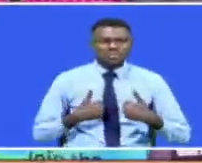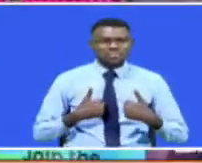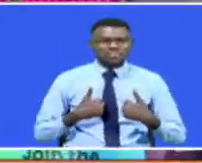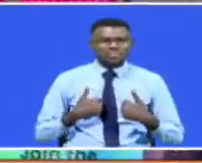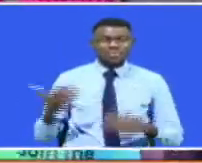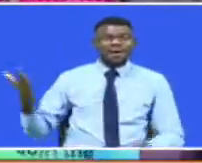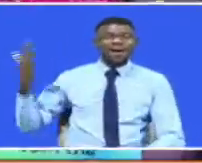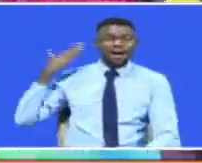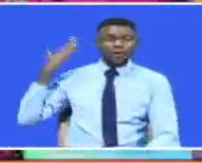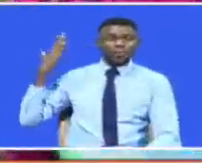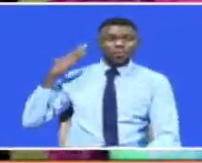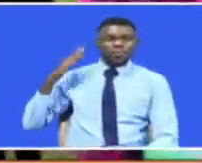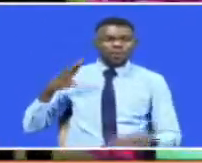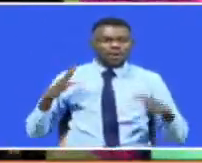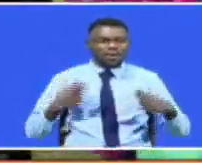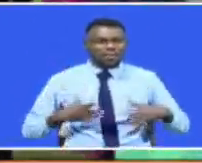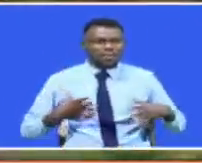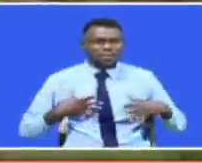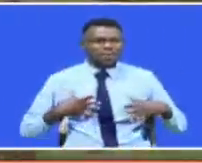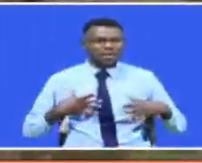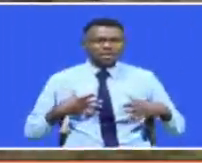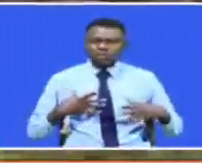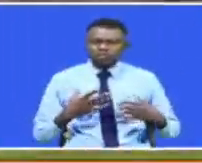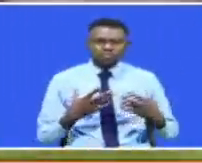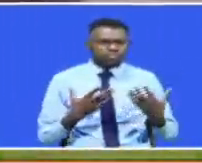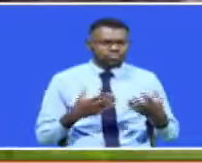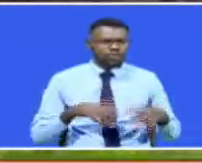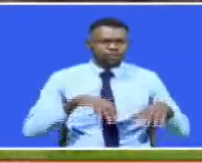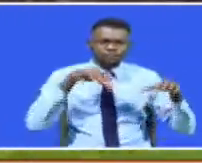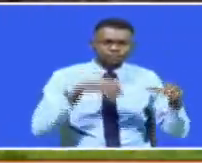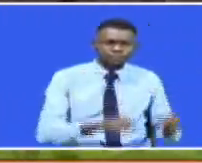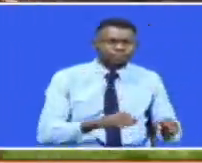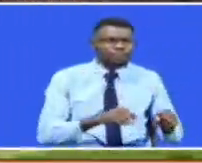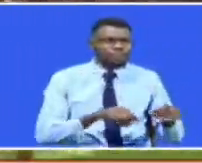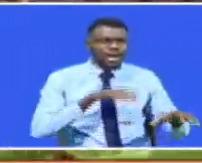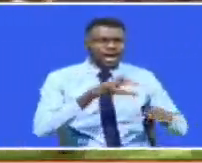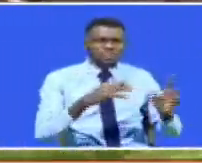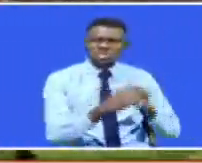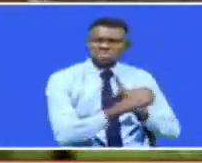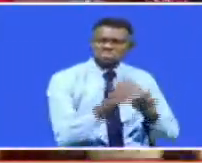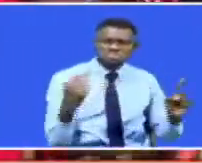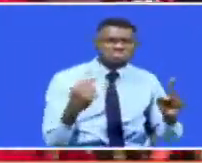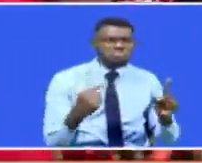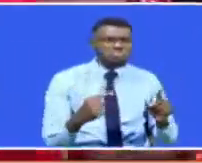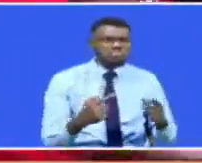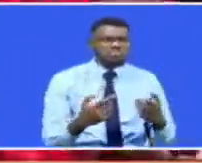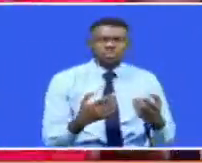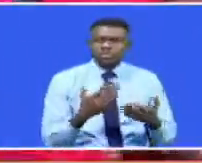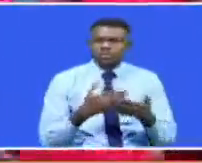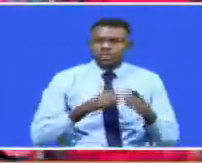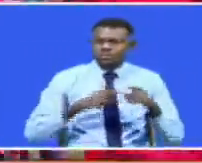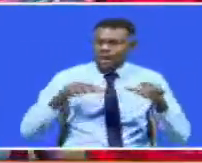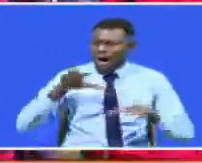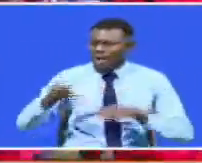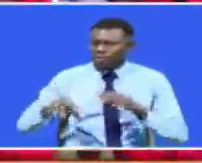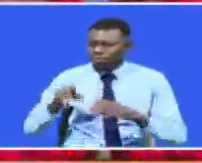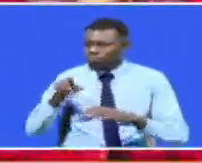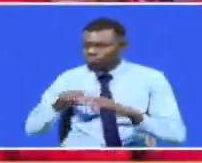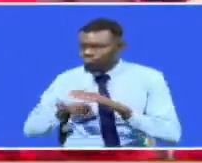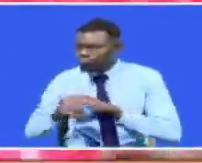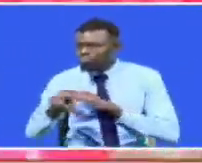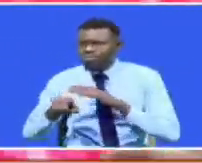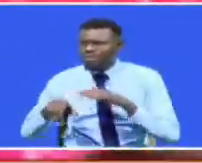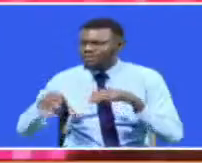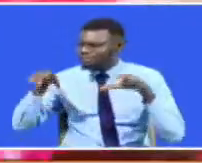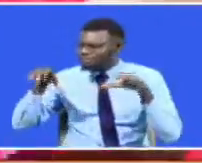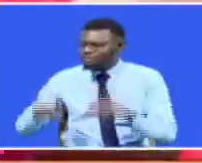Miaka ya nyuma wenyeji walikuwa wakiwaua wanyama pori wanaovamia maboma na kula mifugo au kuharibu makazi